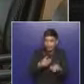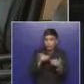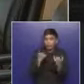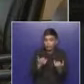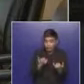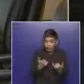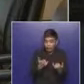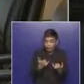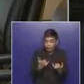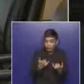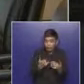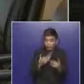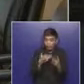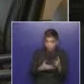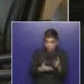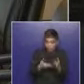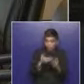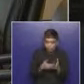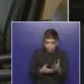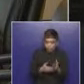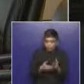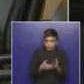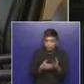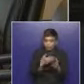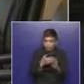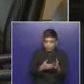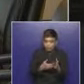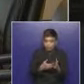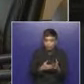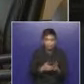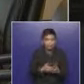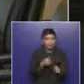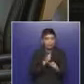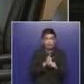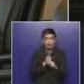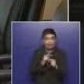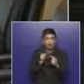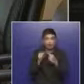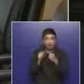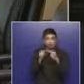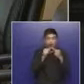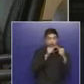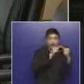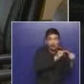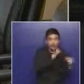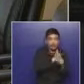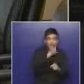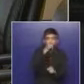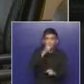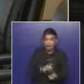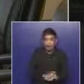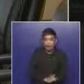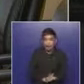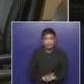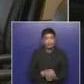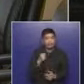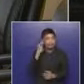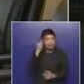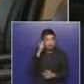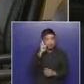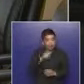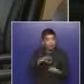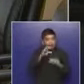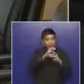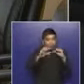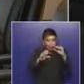ม่เป็นนะเหมือนประเทศไทยเนี่ยติดกับดักรายได้ปานกลางไปไม่เป็นนะครับจนจะต้องทำโครงการกระตุ้นเศรษฐกิ